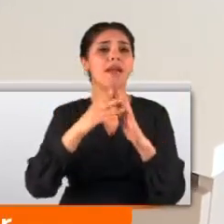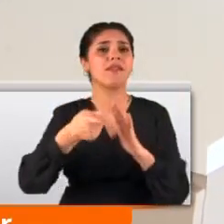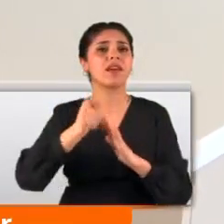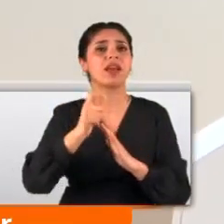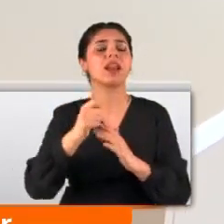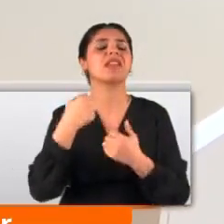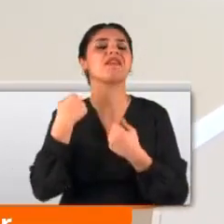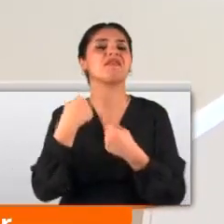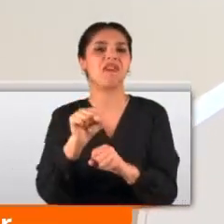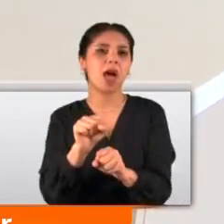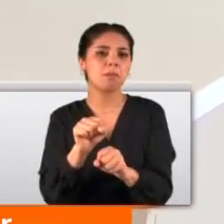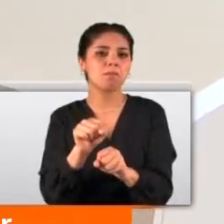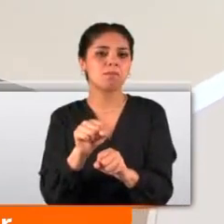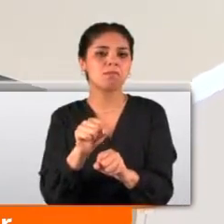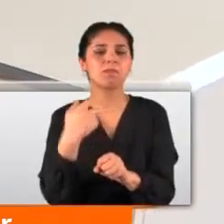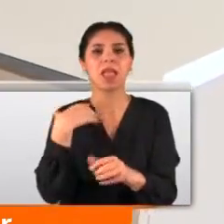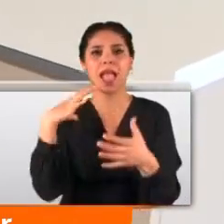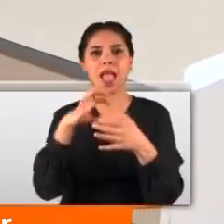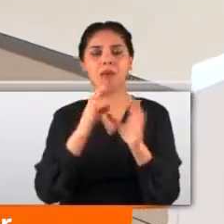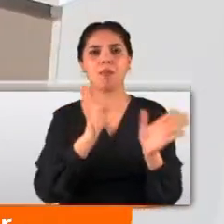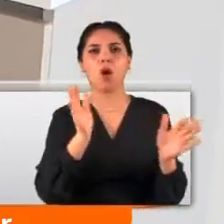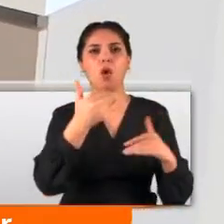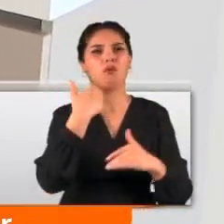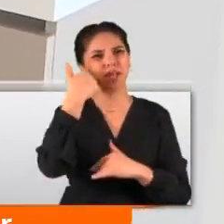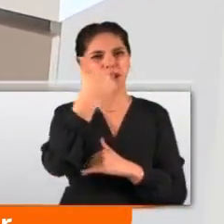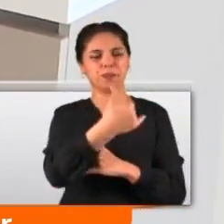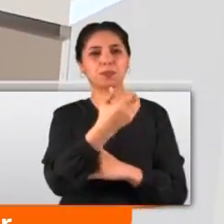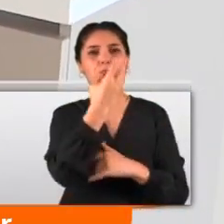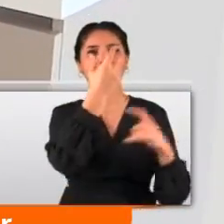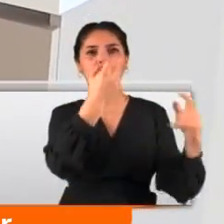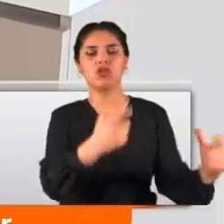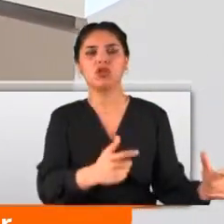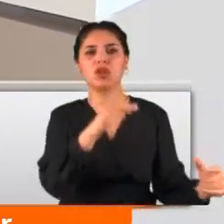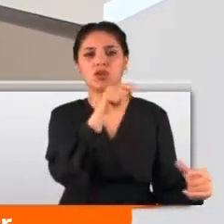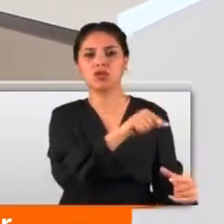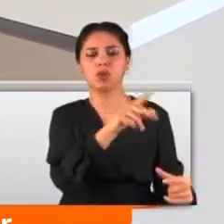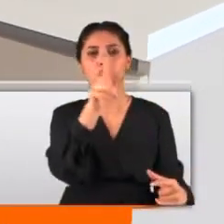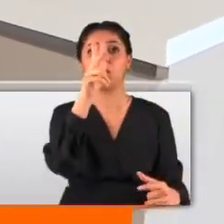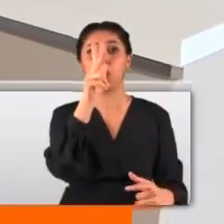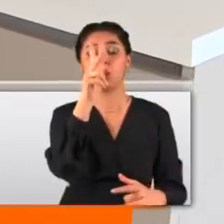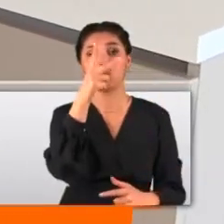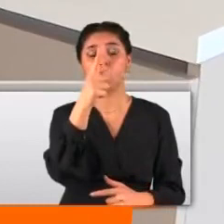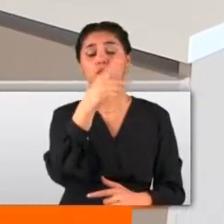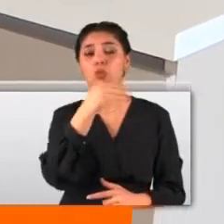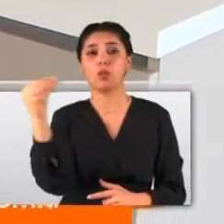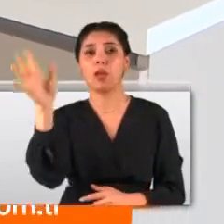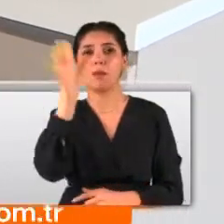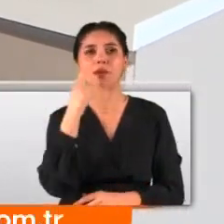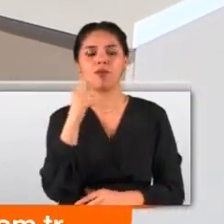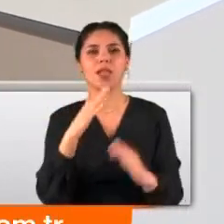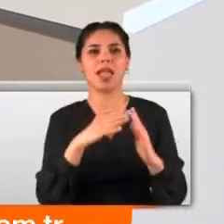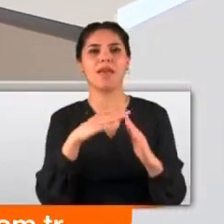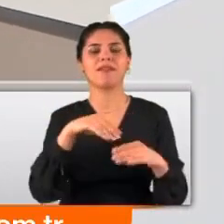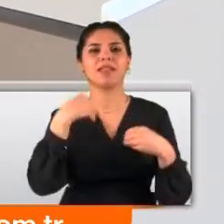imkan sağlamıyor. İşte şimdi bir emlak ofisi arayacağım. Bahçeşehir'de 3 milyon 500 bin liraya bir satılık daire ilanınızı